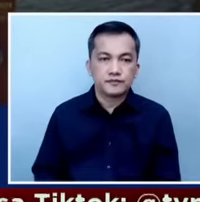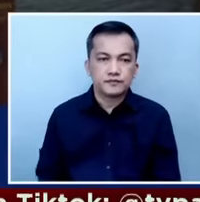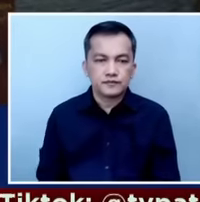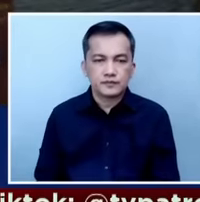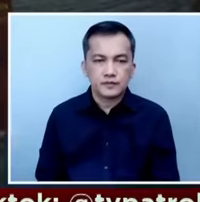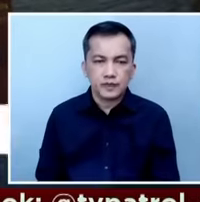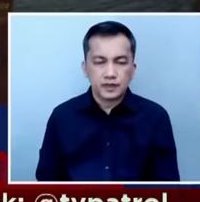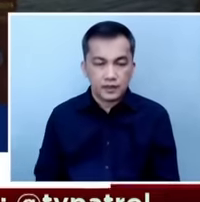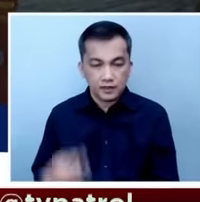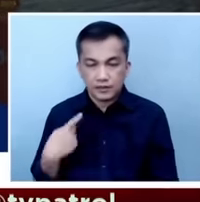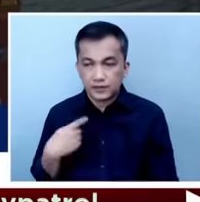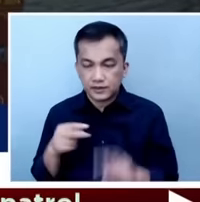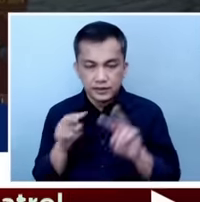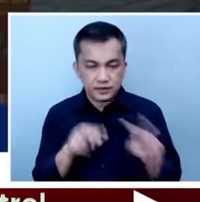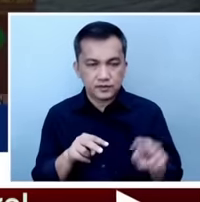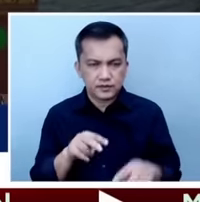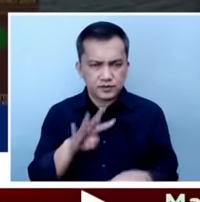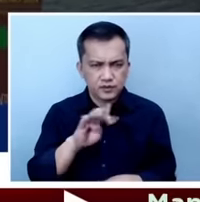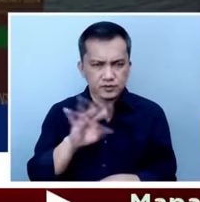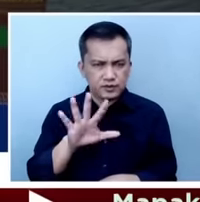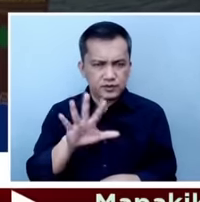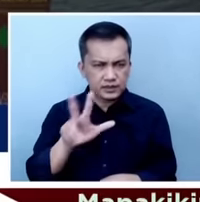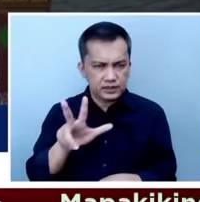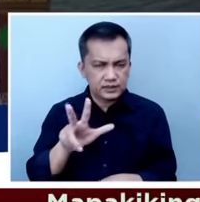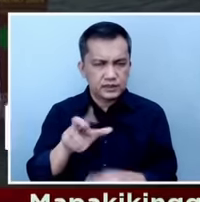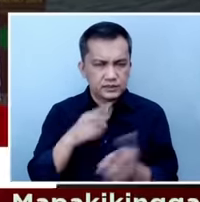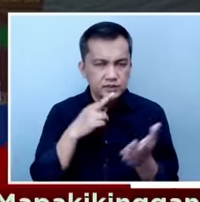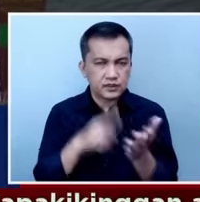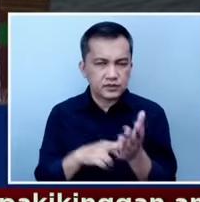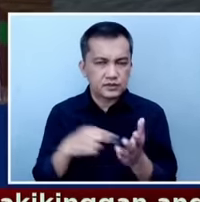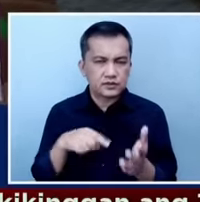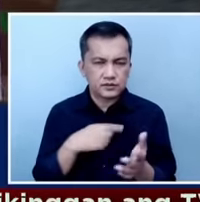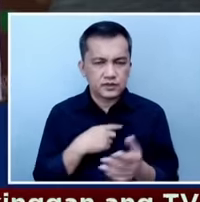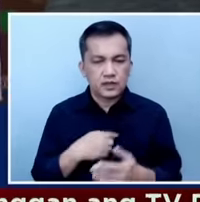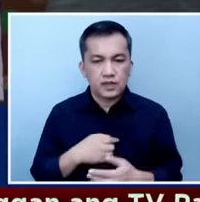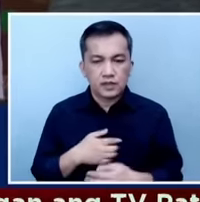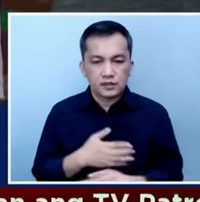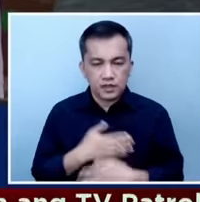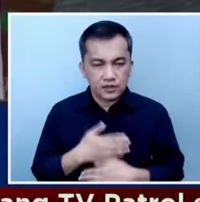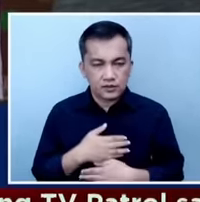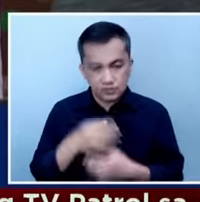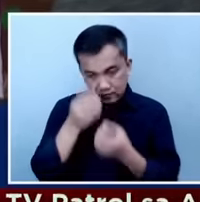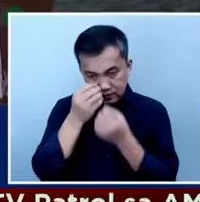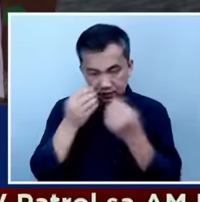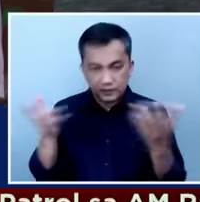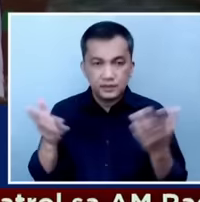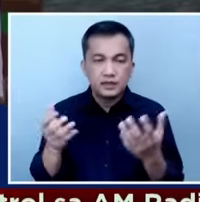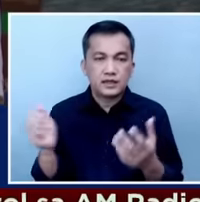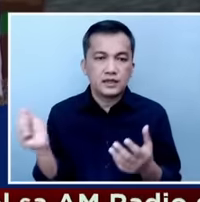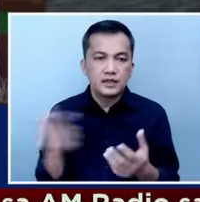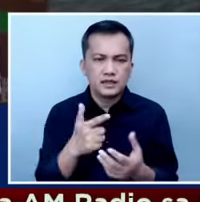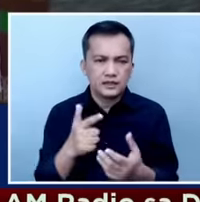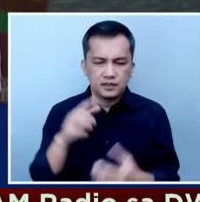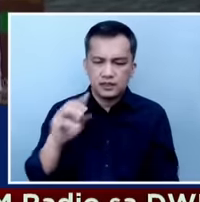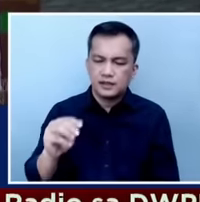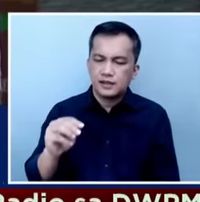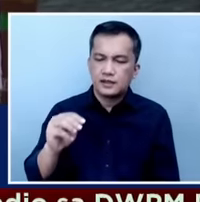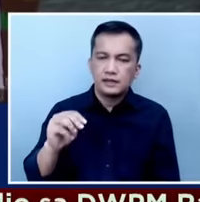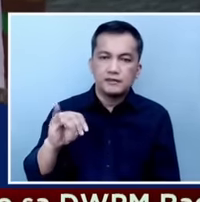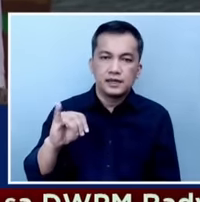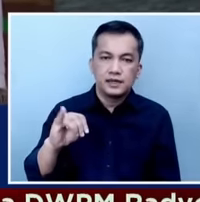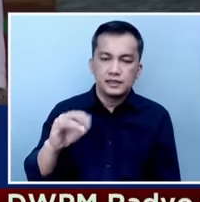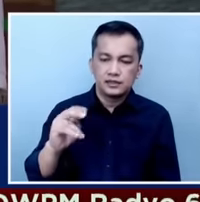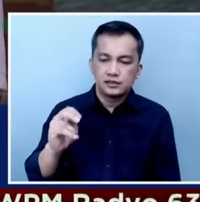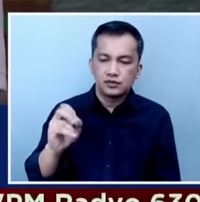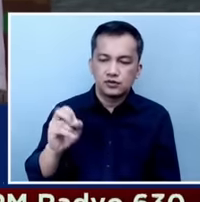tayong 453 according sa records po natin. Pero ang nakakatuwa pong ibalita, lahat po ito ay minor lang po.